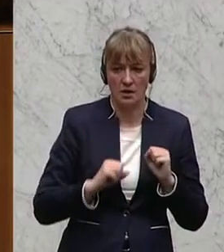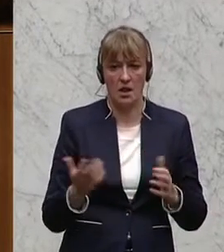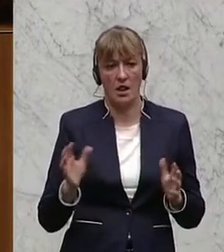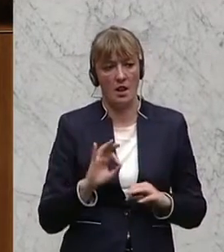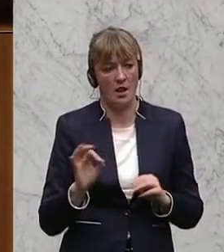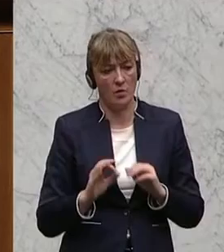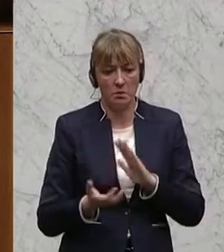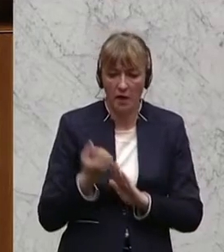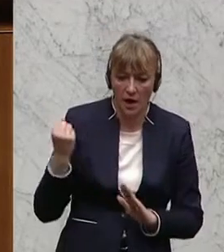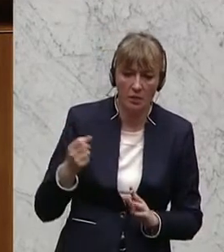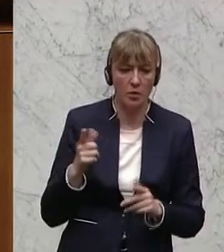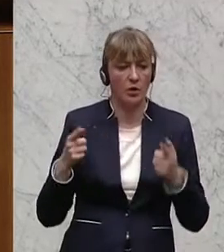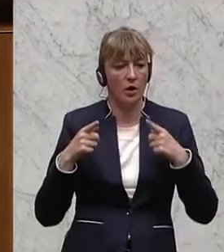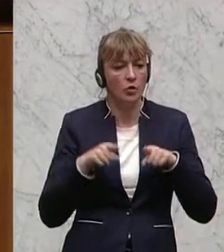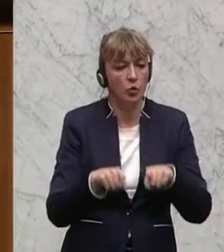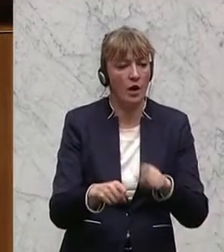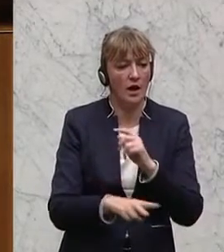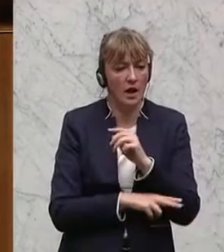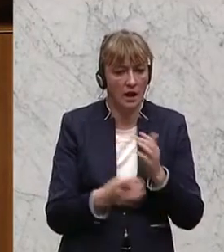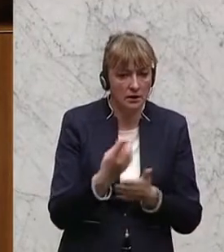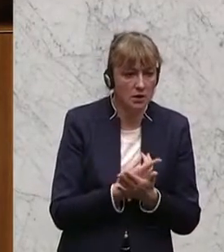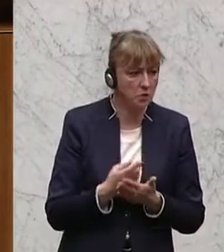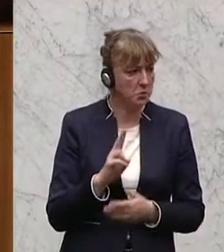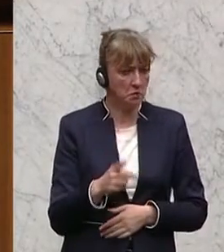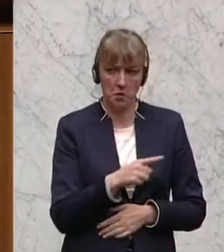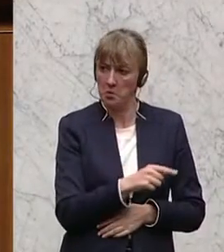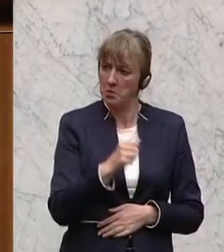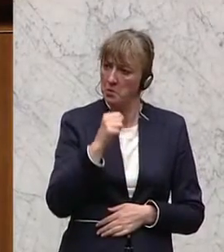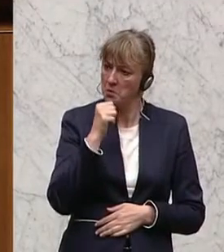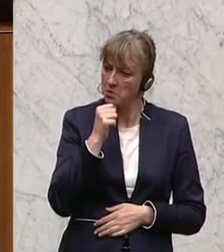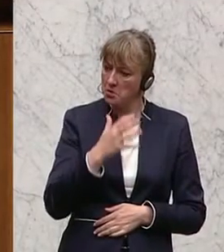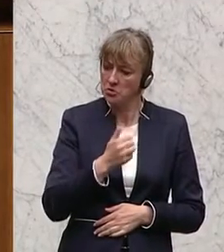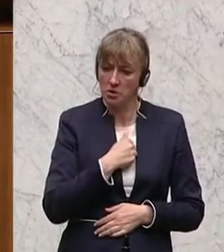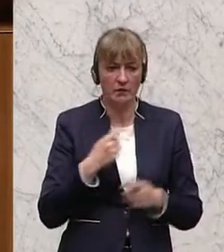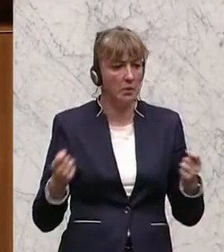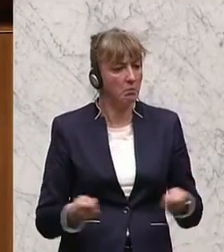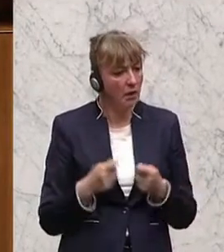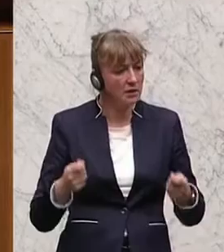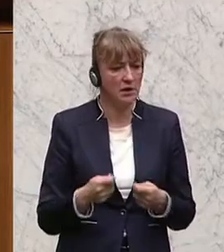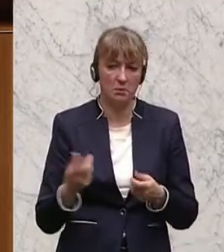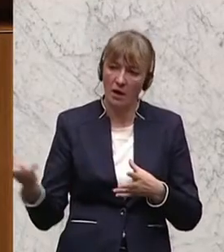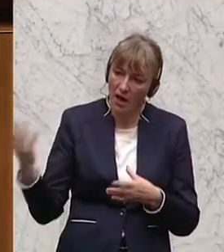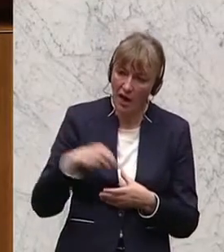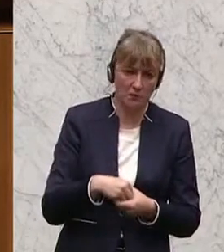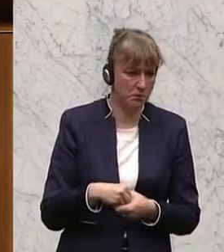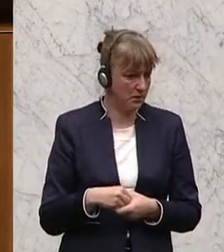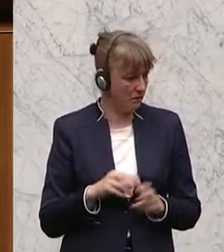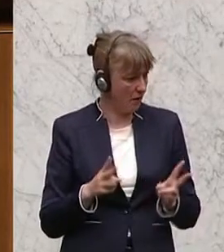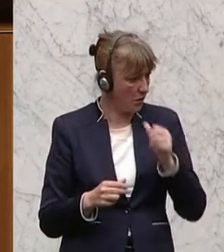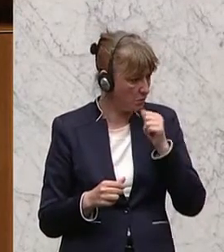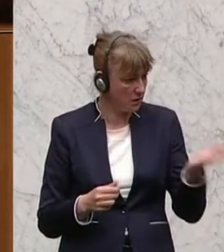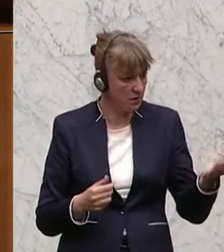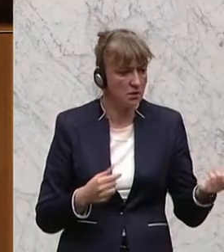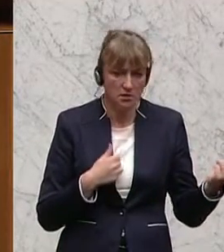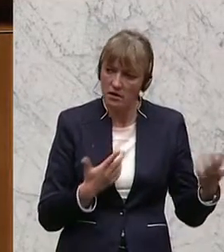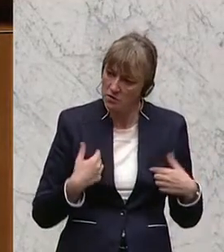die Lehrlingsausbildung, die duale Lehrlingsausbildung, warum Sie dort nicht in der Lage waren, die Betriebe dementsprechend einzubinden. Herr Bundesminister, das